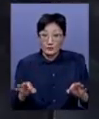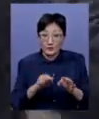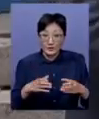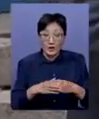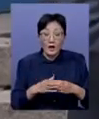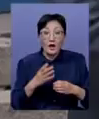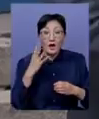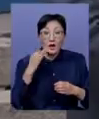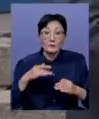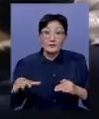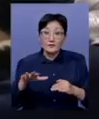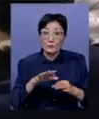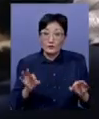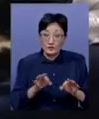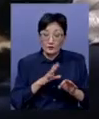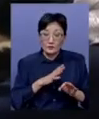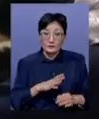Алматы аспанын әуелетті.